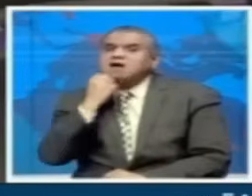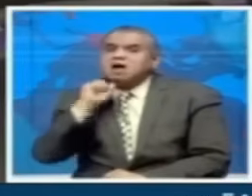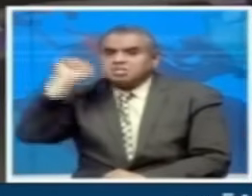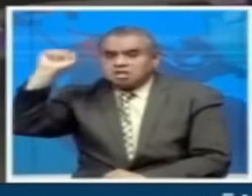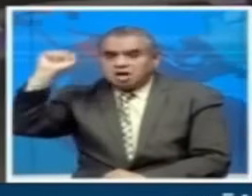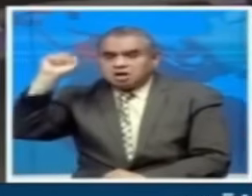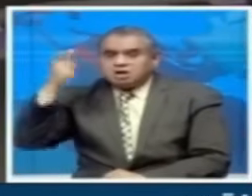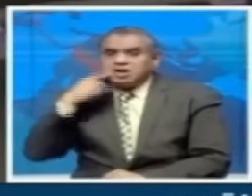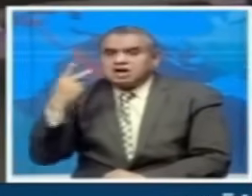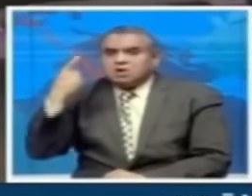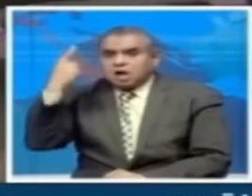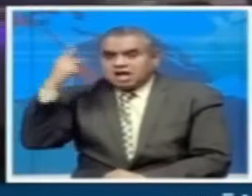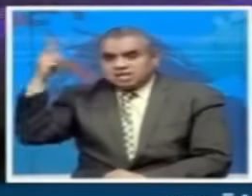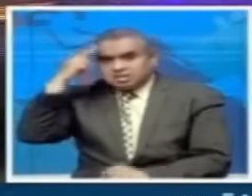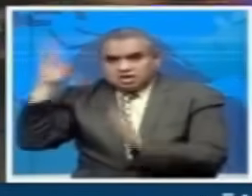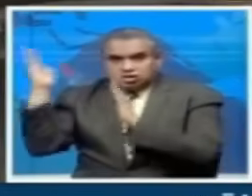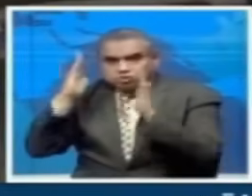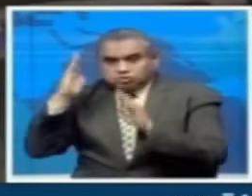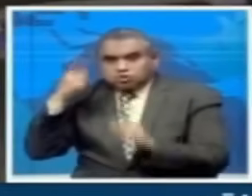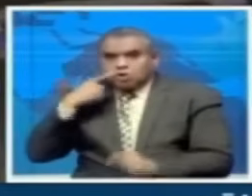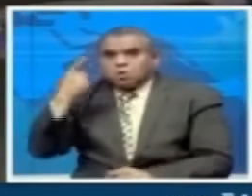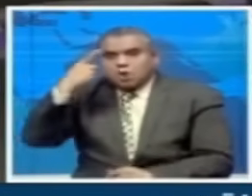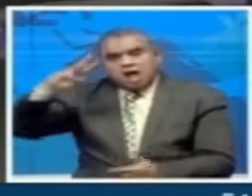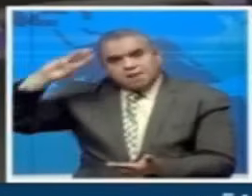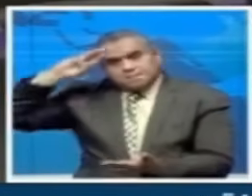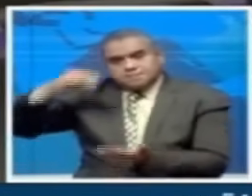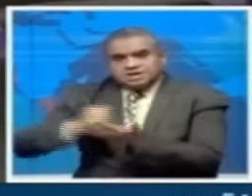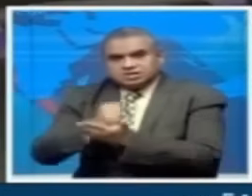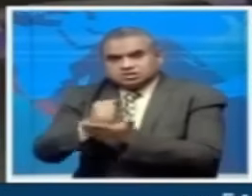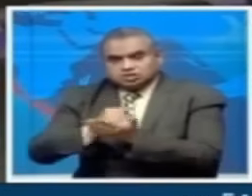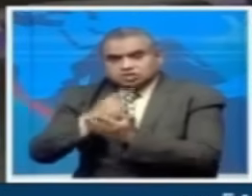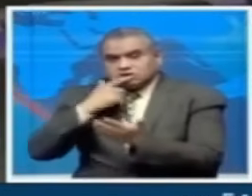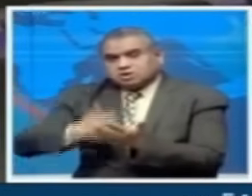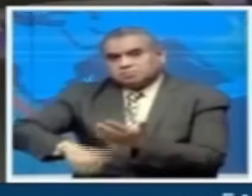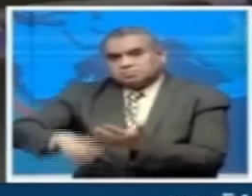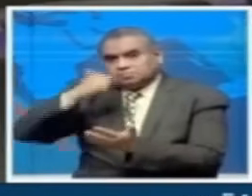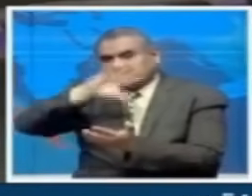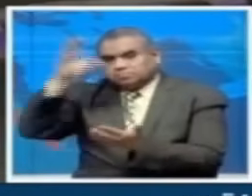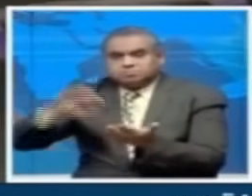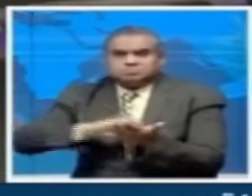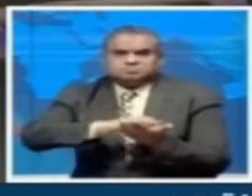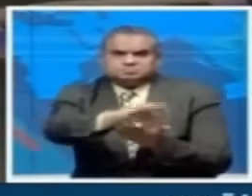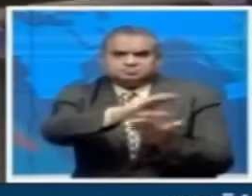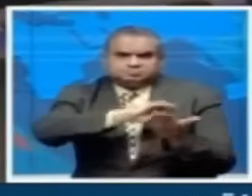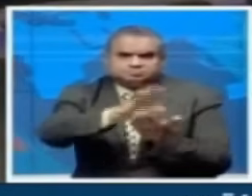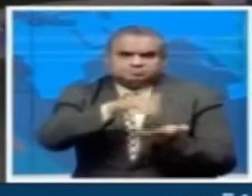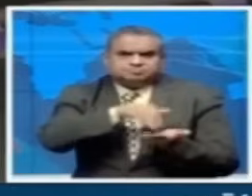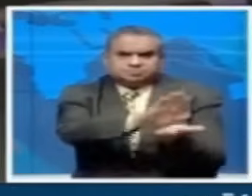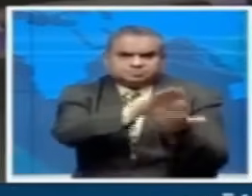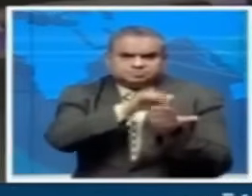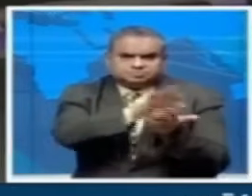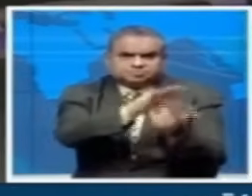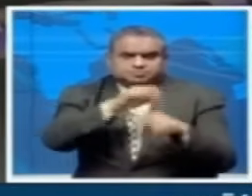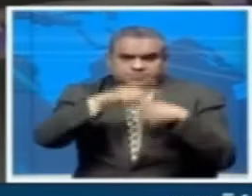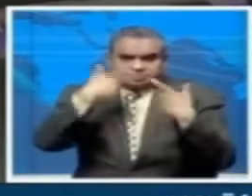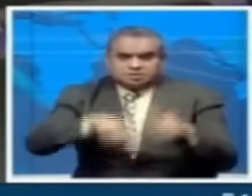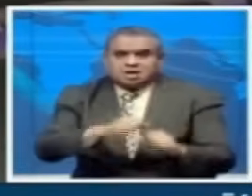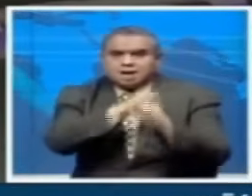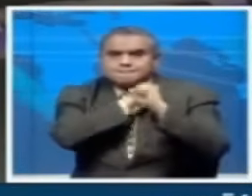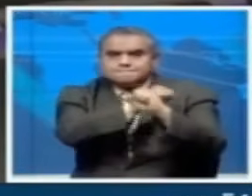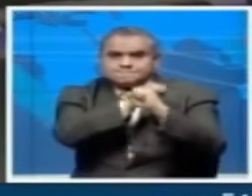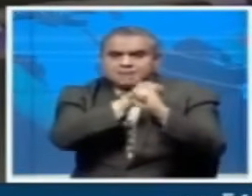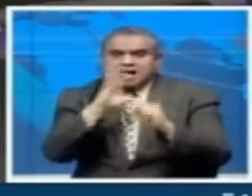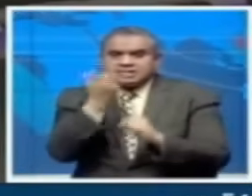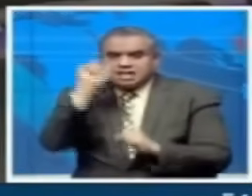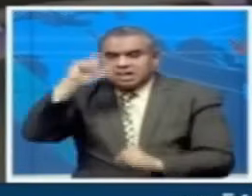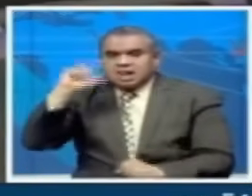من السعودية وطائرة أخرى من بلجيكا، وتم نقل بعض حمولة تلك الطائرات إلى المخازن التابعة للهلال